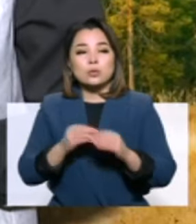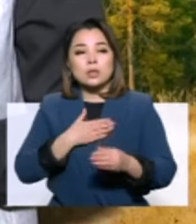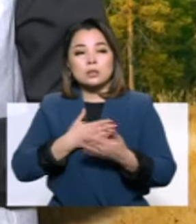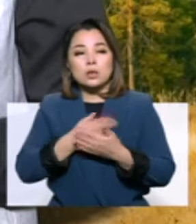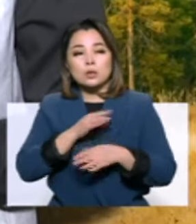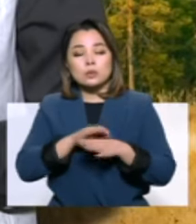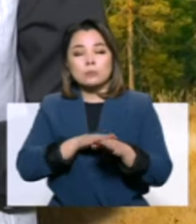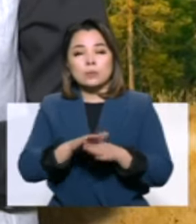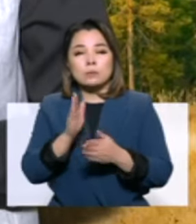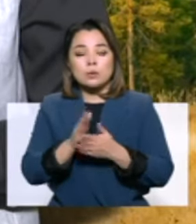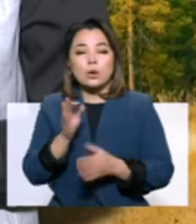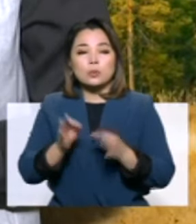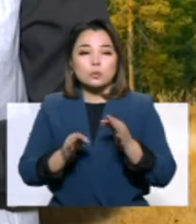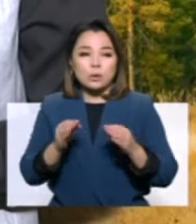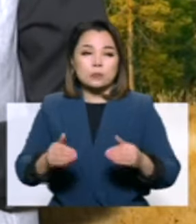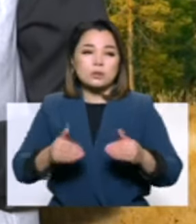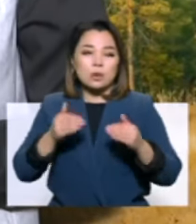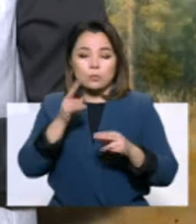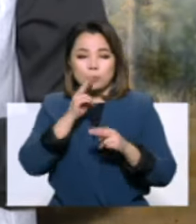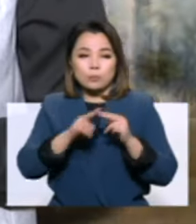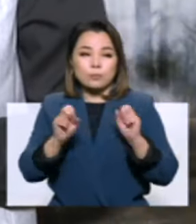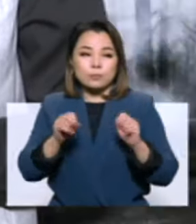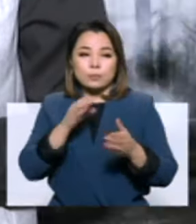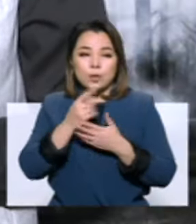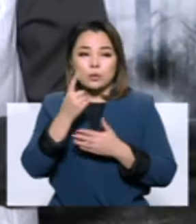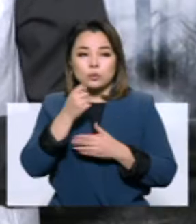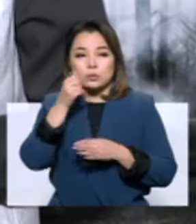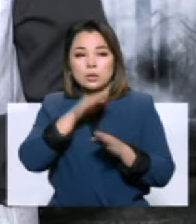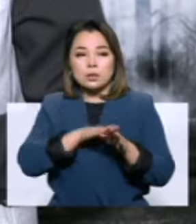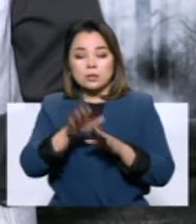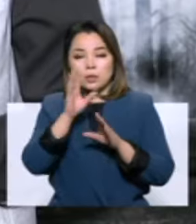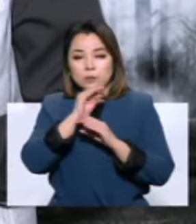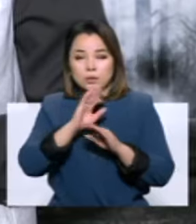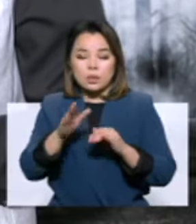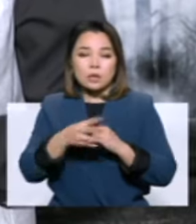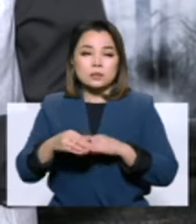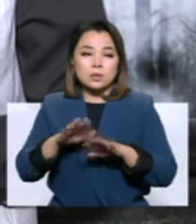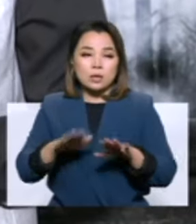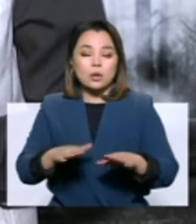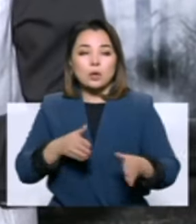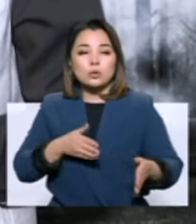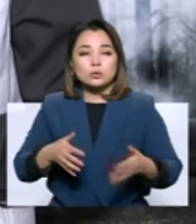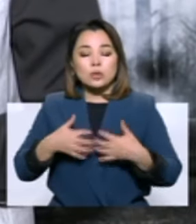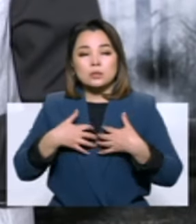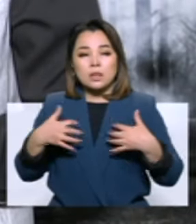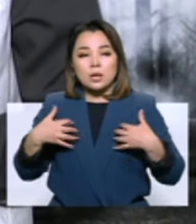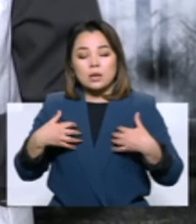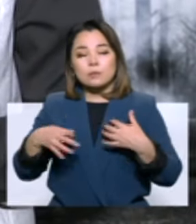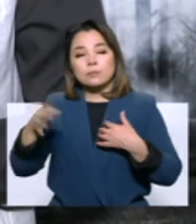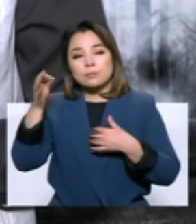айналса берсек, орманнан айырылуымыз мүмкін. 100 жылға жетпейтін уақыт бұрын жерімізді жолбарыс